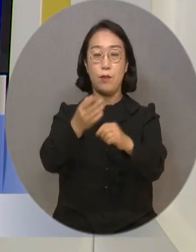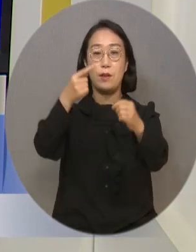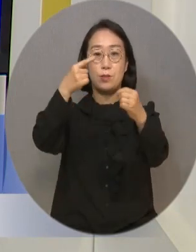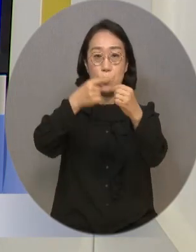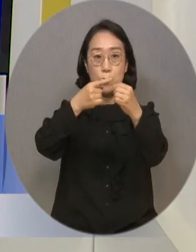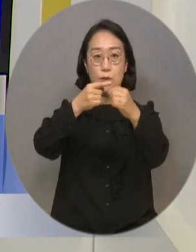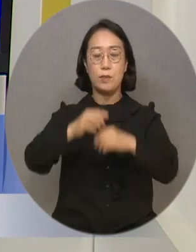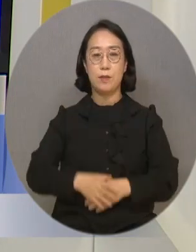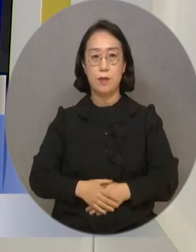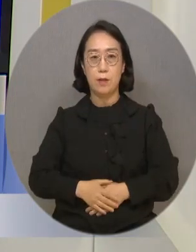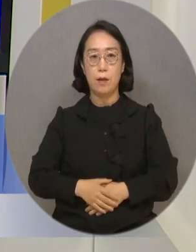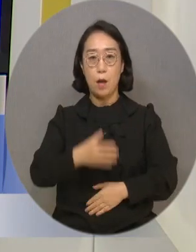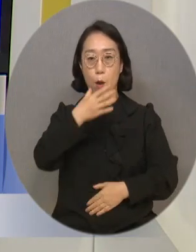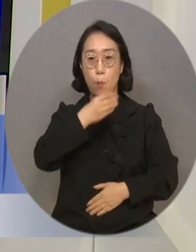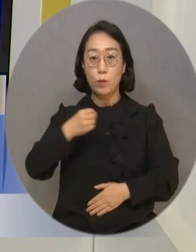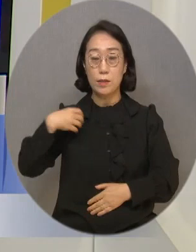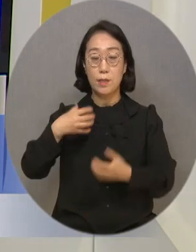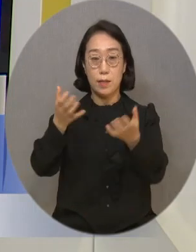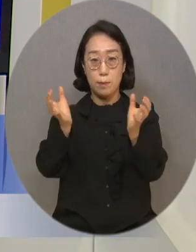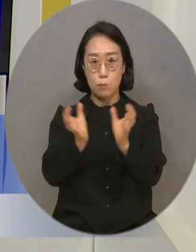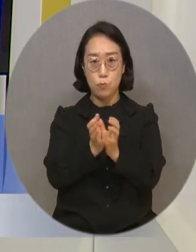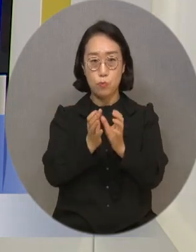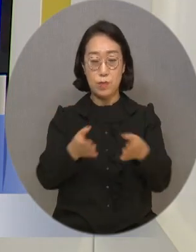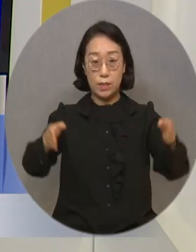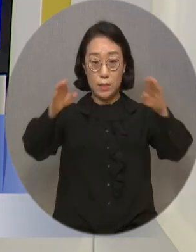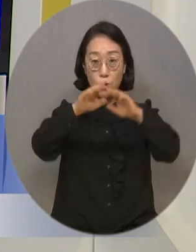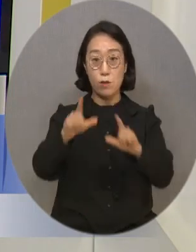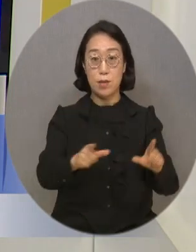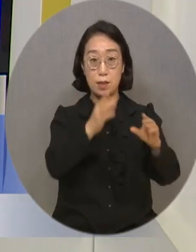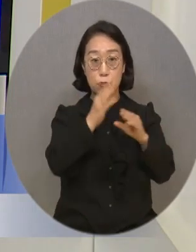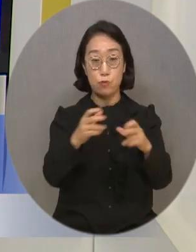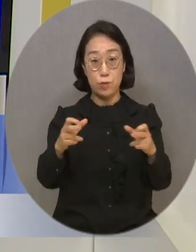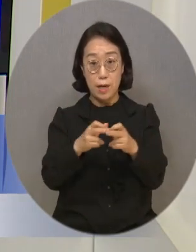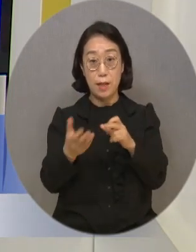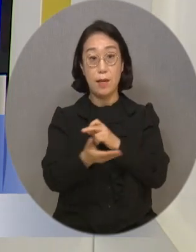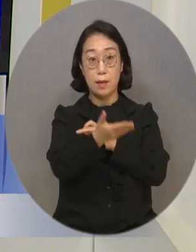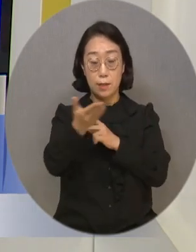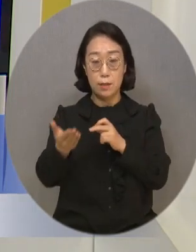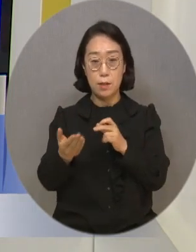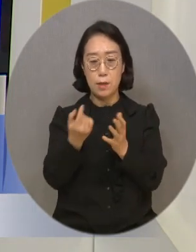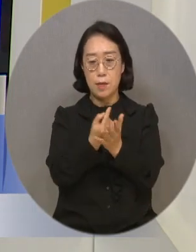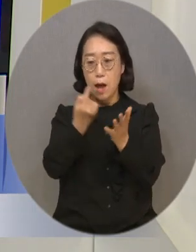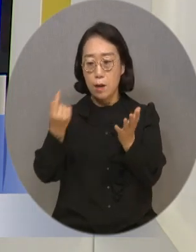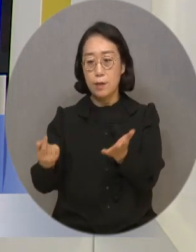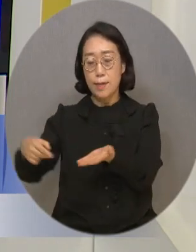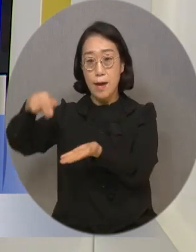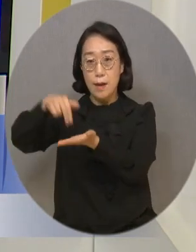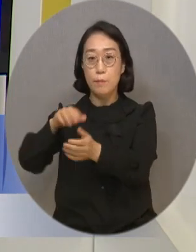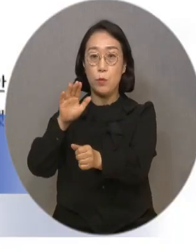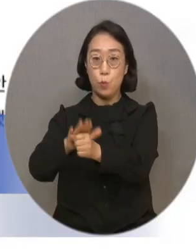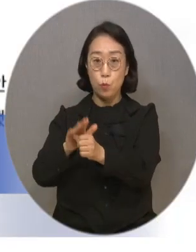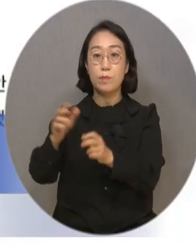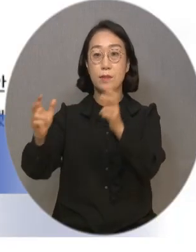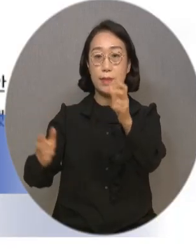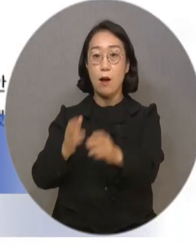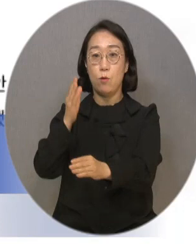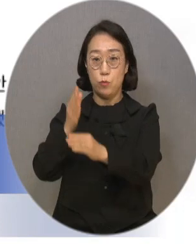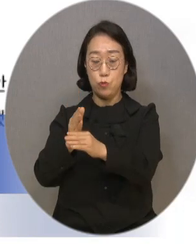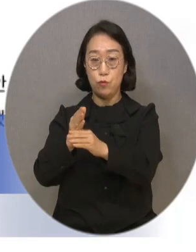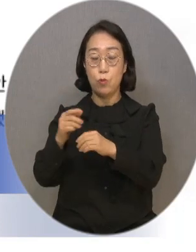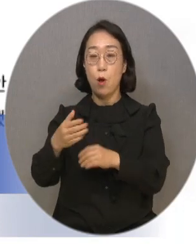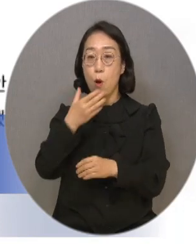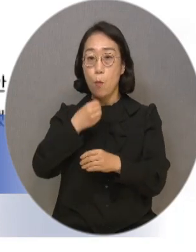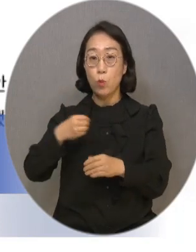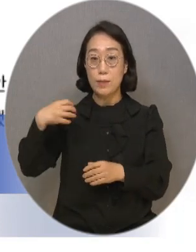기사입니다. 보건복지부는 시설에 거주하고 있는 장애인의 지역사회 자립을 지원하는 사업을 실시하고 있는데요. 이